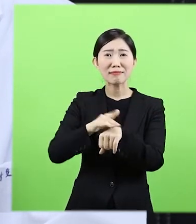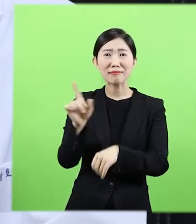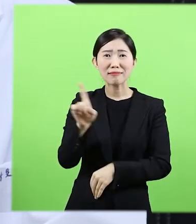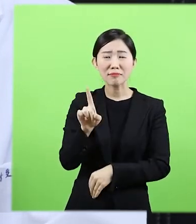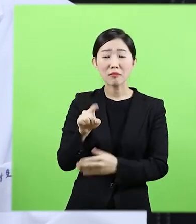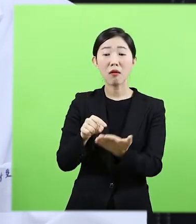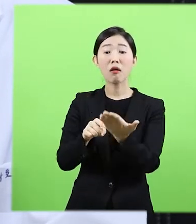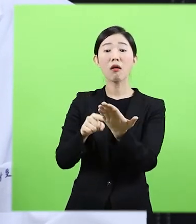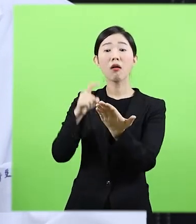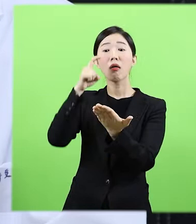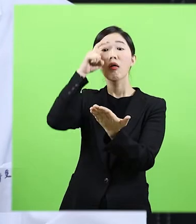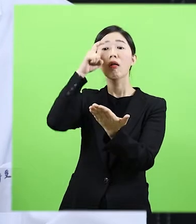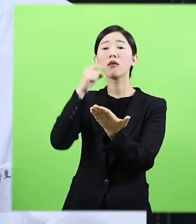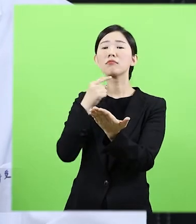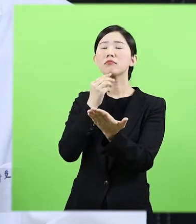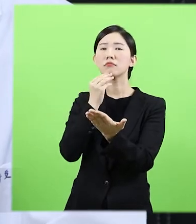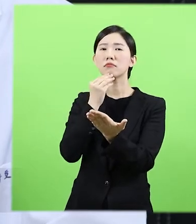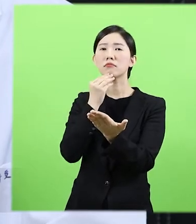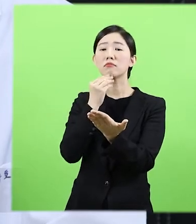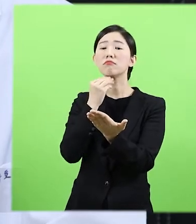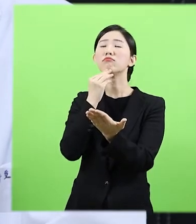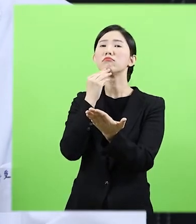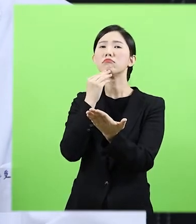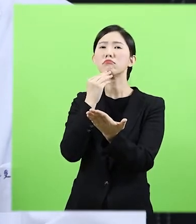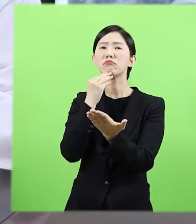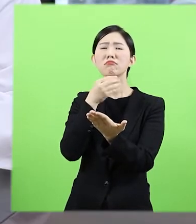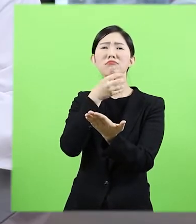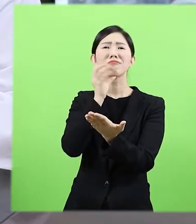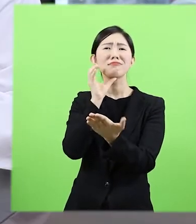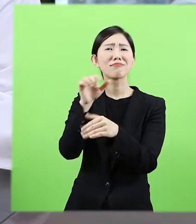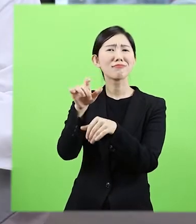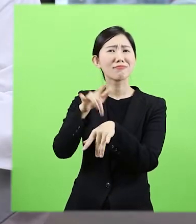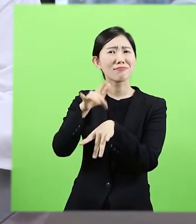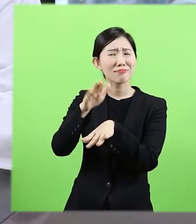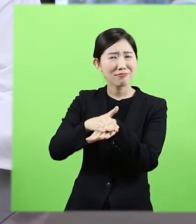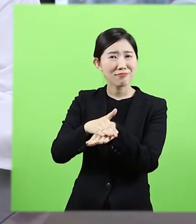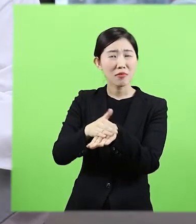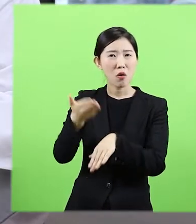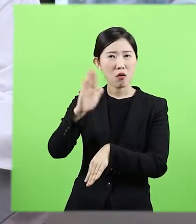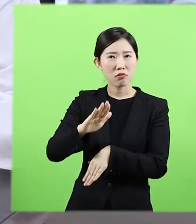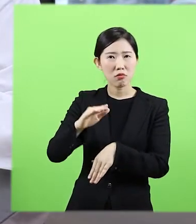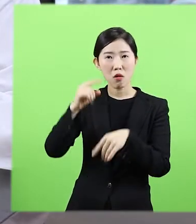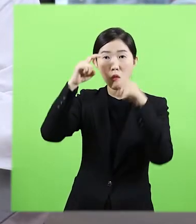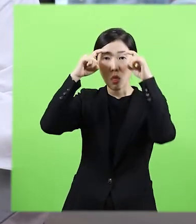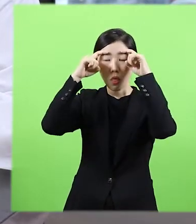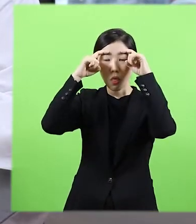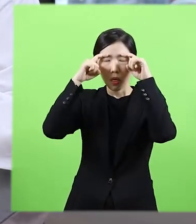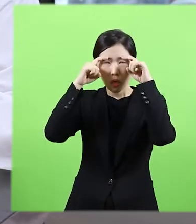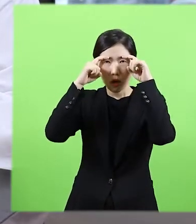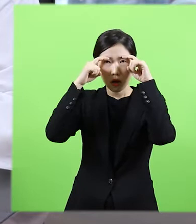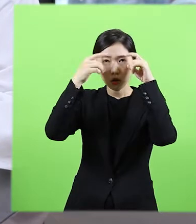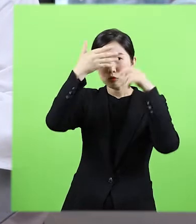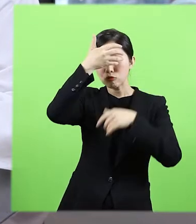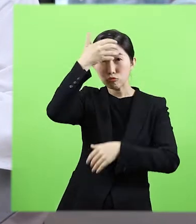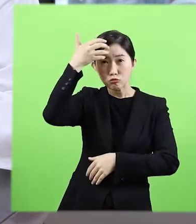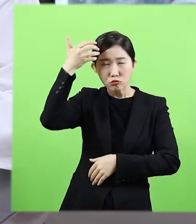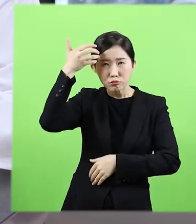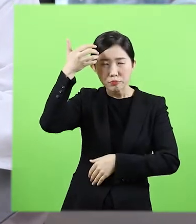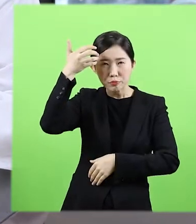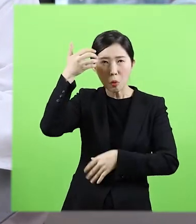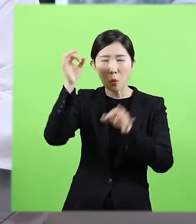아래를 쳐다보는 노인네 같은 모습으로 하는 경우가 많은데, 눈썹이 내려옴으로써 이마에 주름이 없어지게